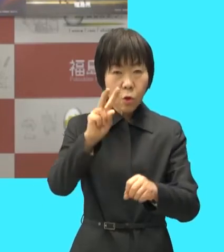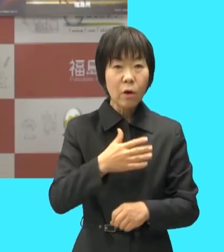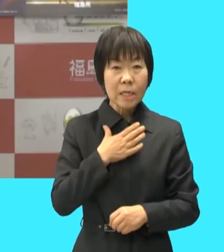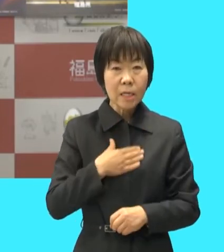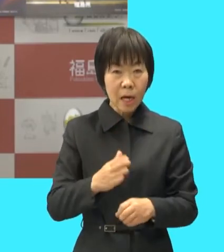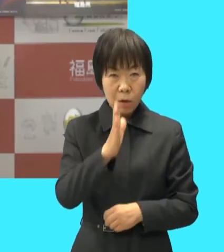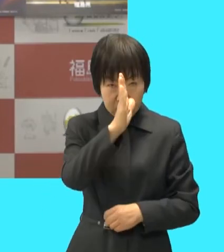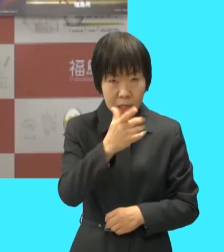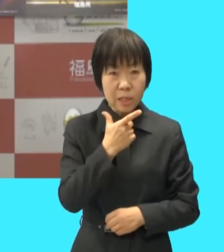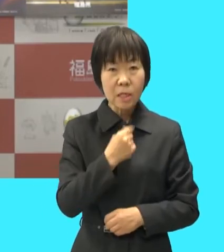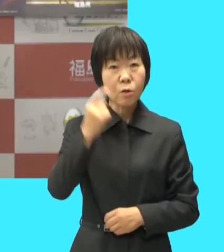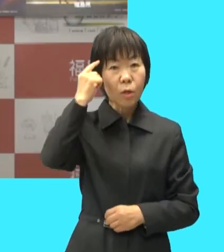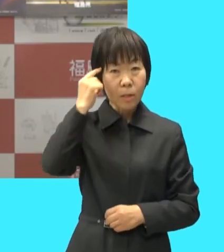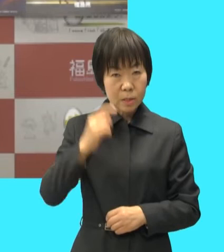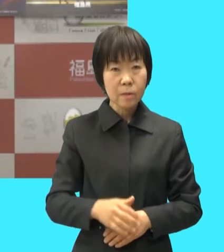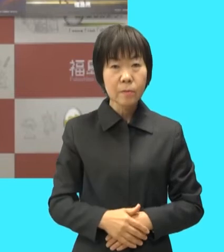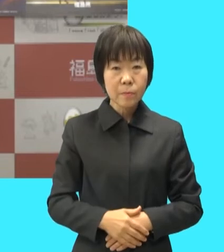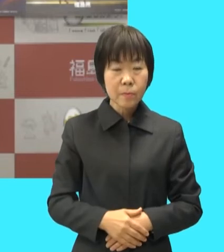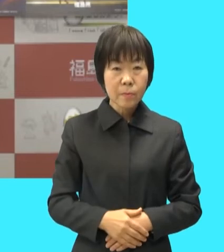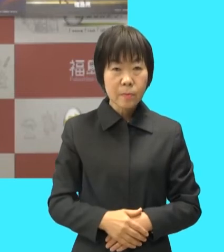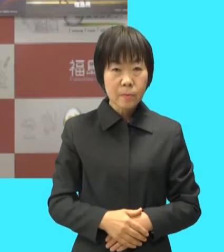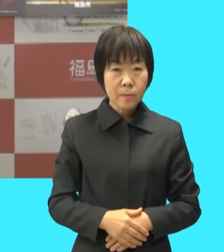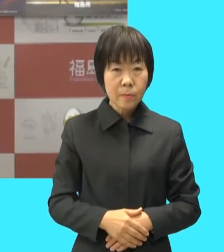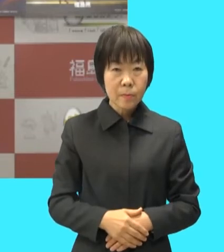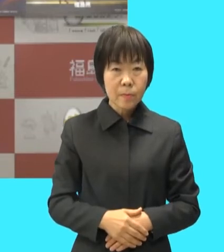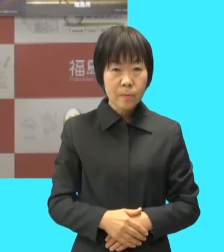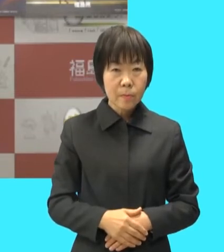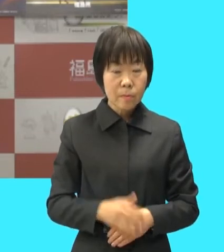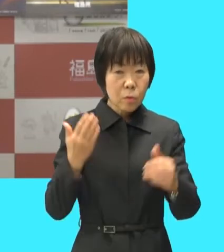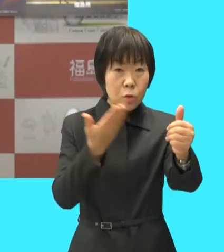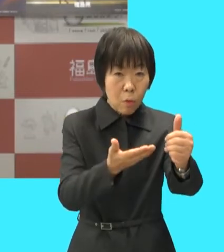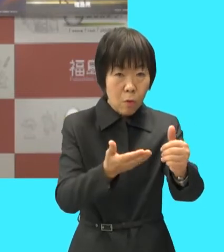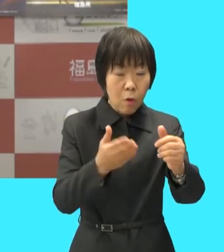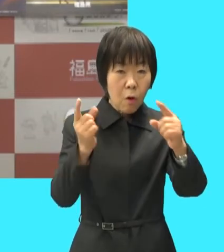と思います。 もう一問関連で、公表